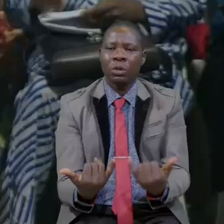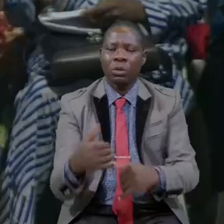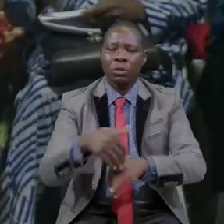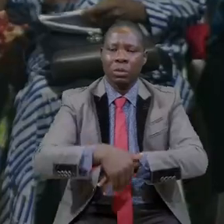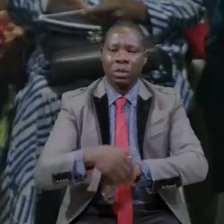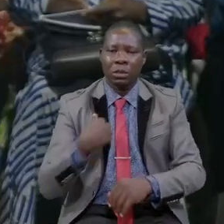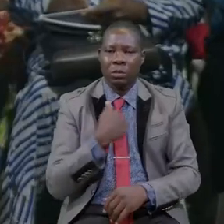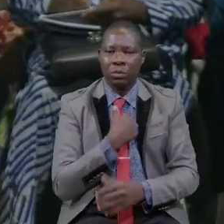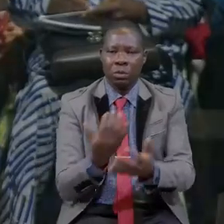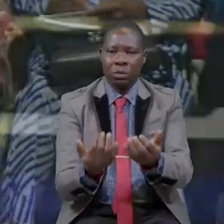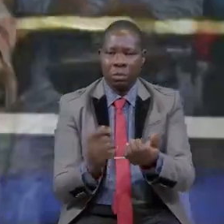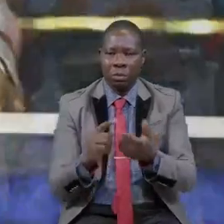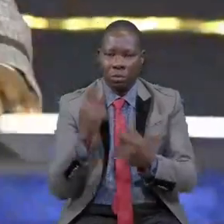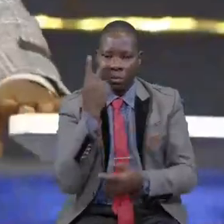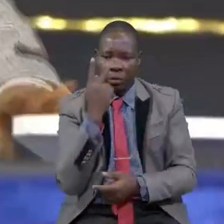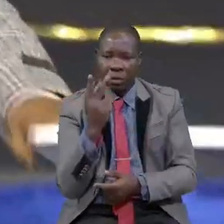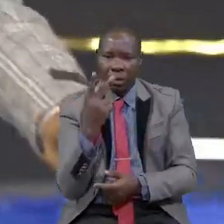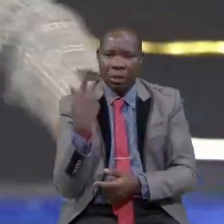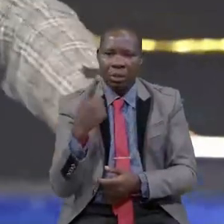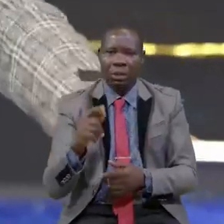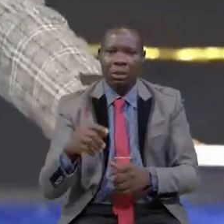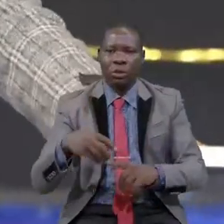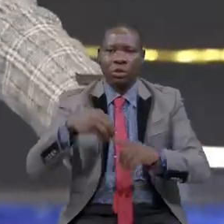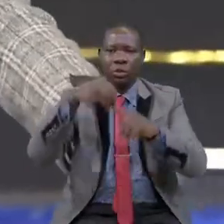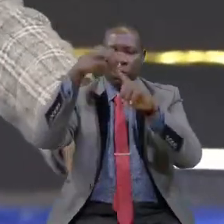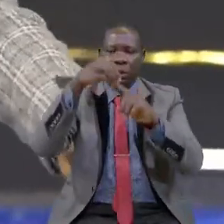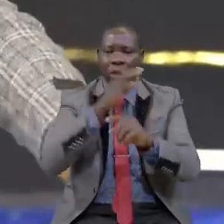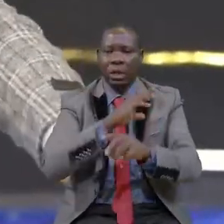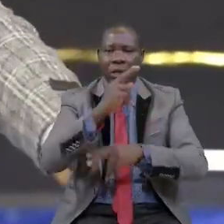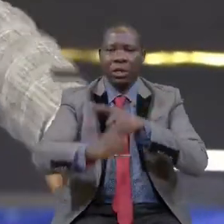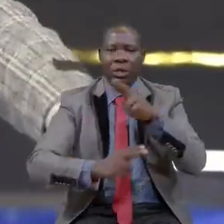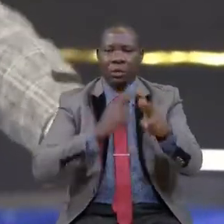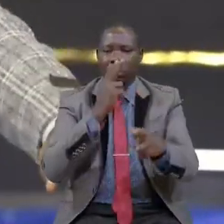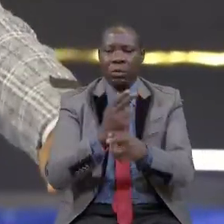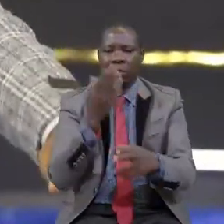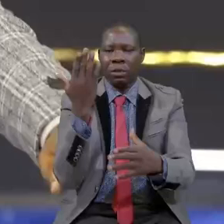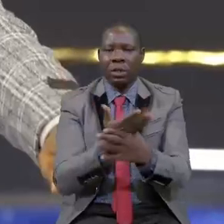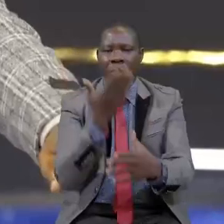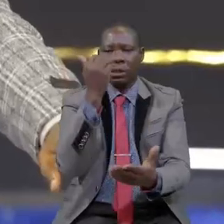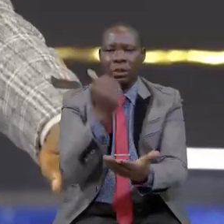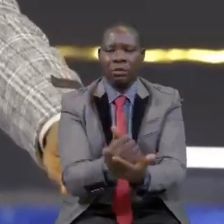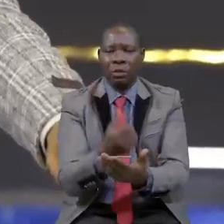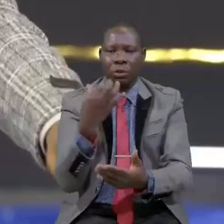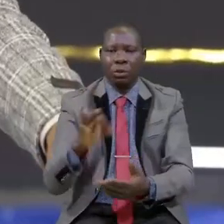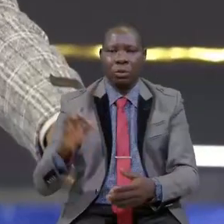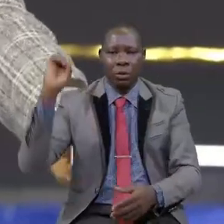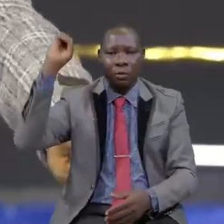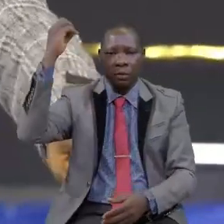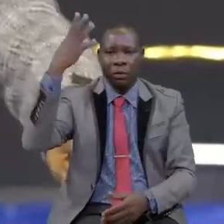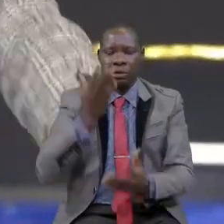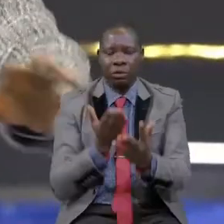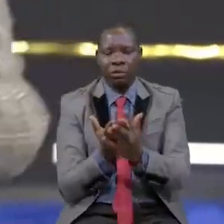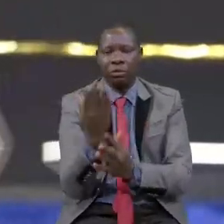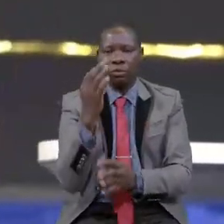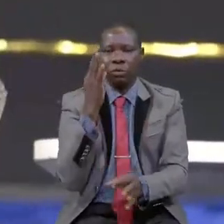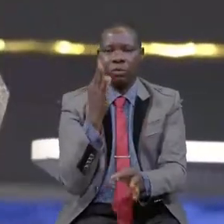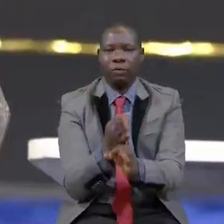nous considérons l'intervention unique et universelle de la grâce par la foi.